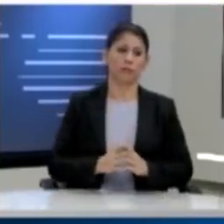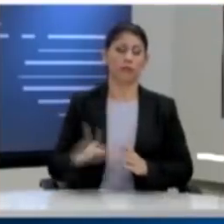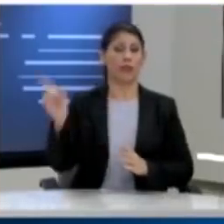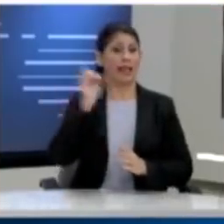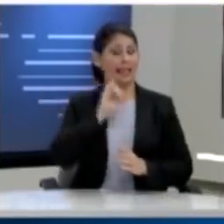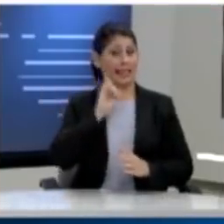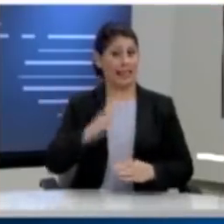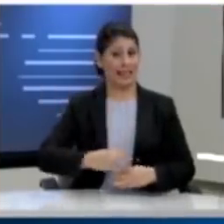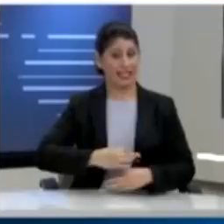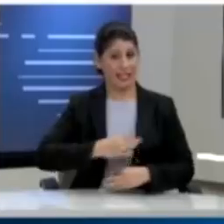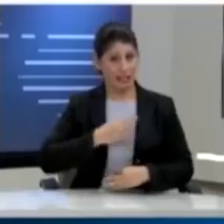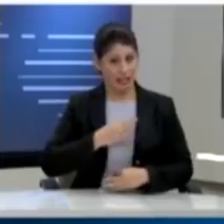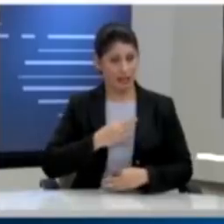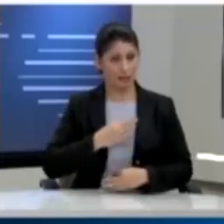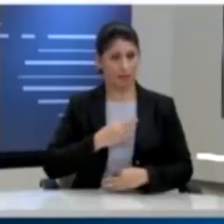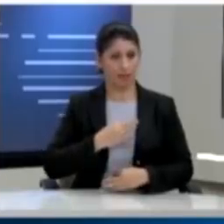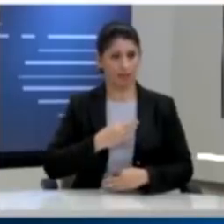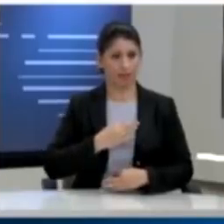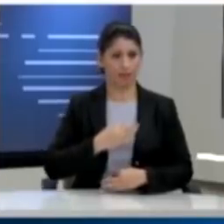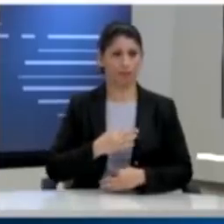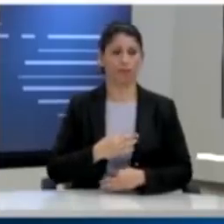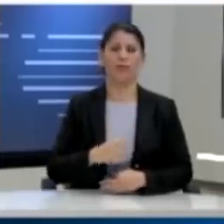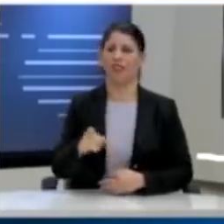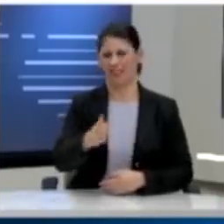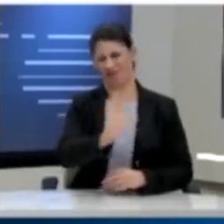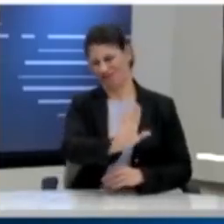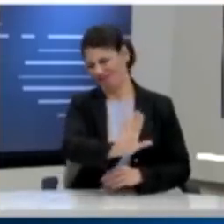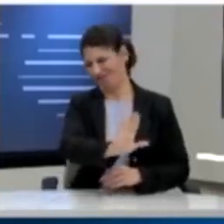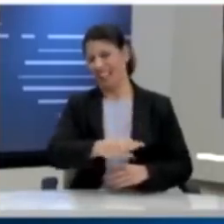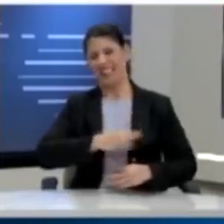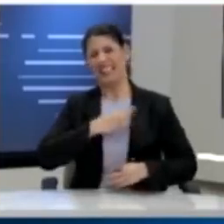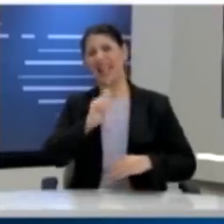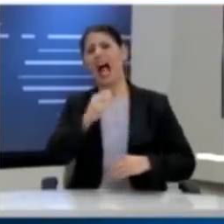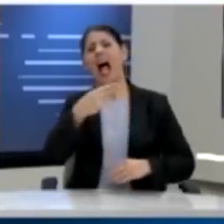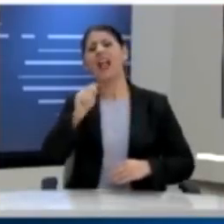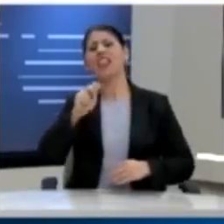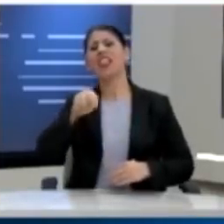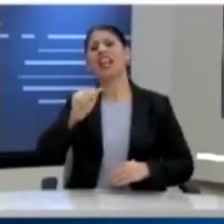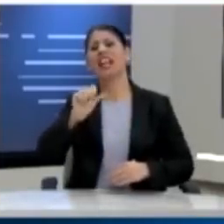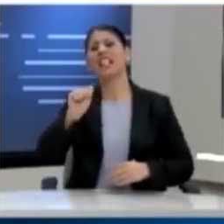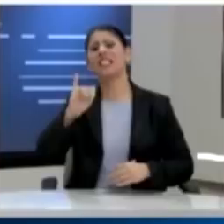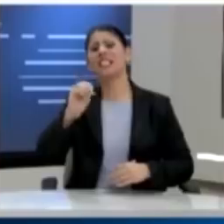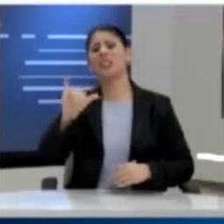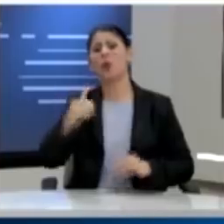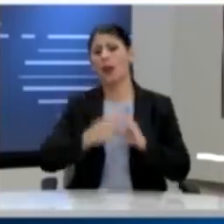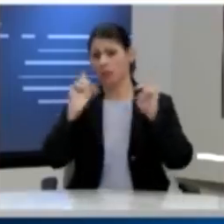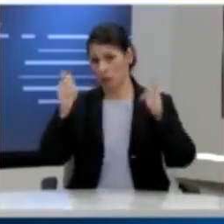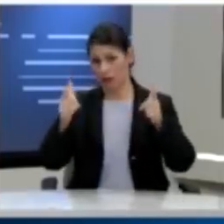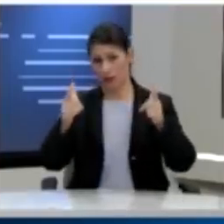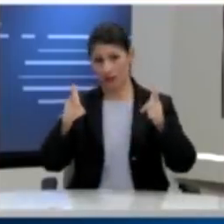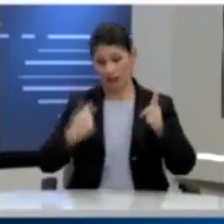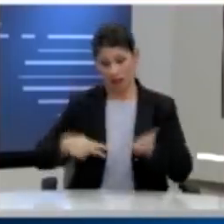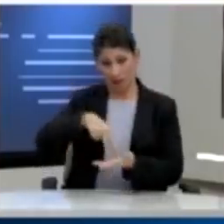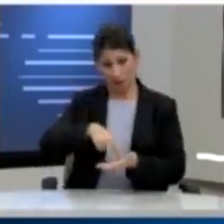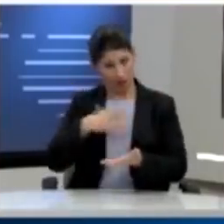Κυρίες και κύριοι βουλευτές, καλά και εσείς κύριε Αθανασίου, σας είδαμε τι κάνατε. Τώρα μην παρεμβαίνετε και θέλετε να τα ακούσετε και από το